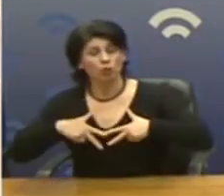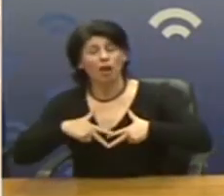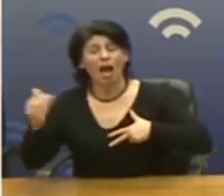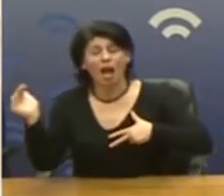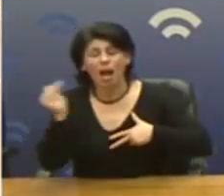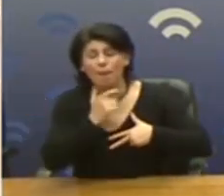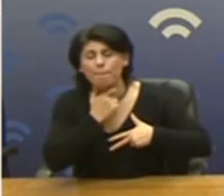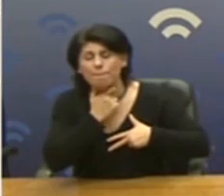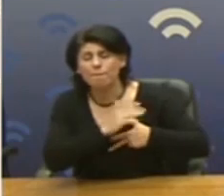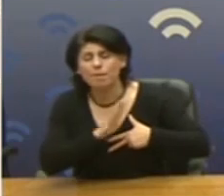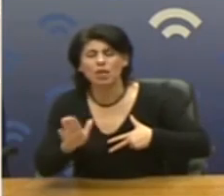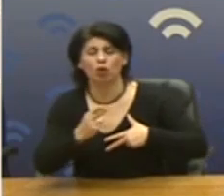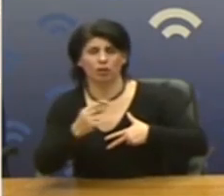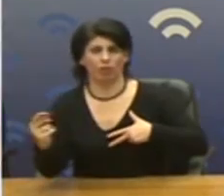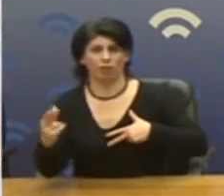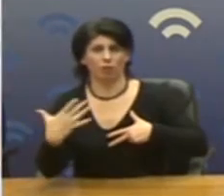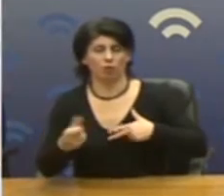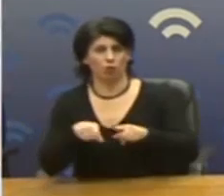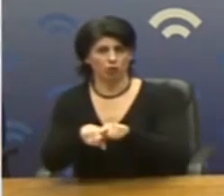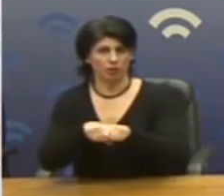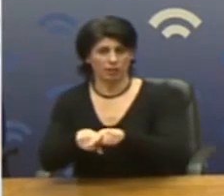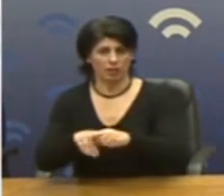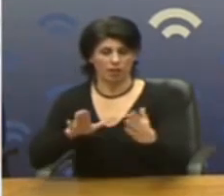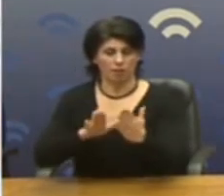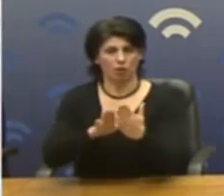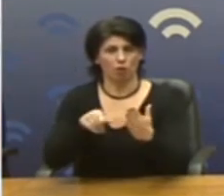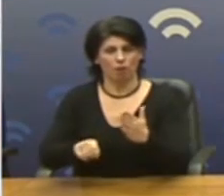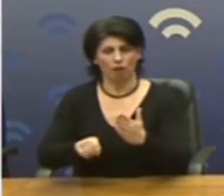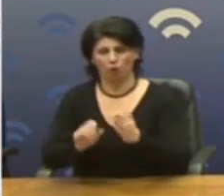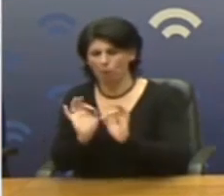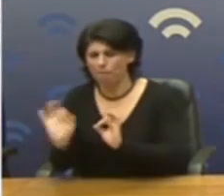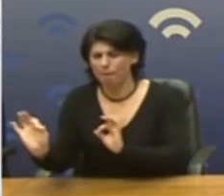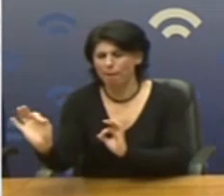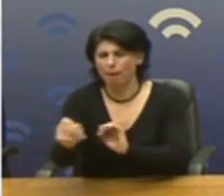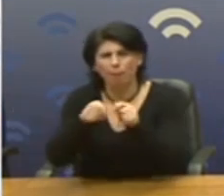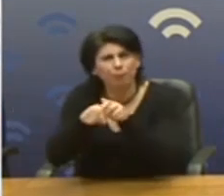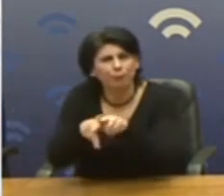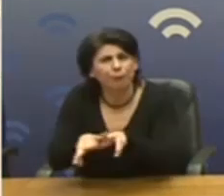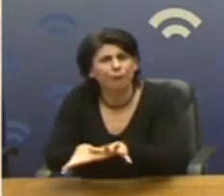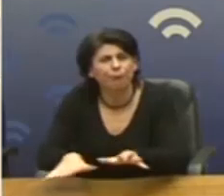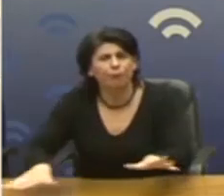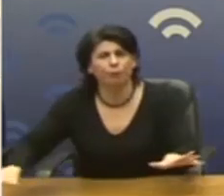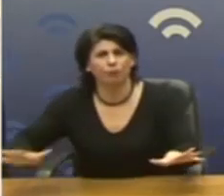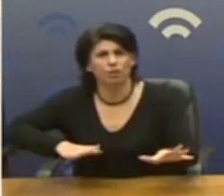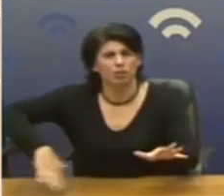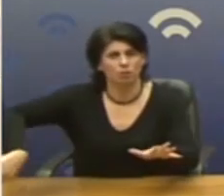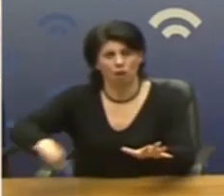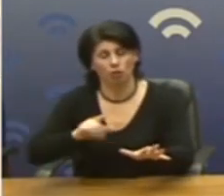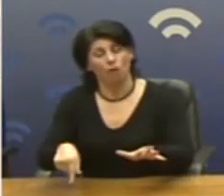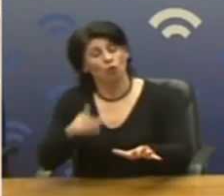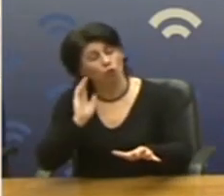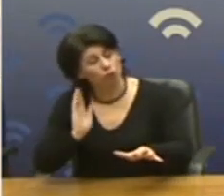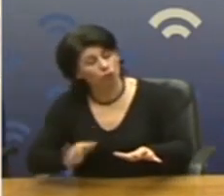επίγοντα ζητήματα που αφορούν την αντιμετώπιση της πανδημίας. Εδώ πραγματικά μπορεί να εκφραστεί